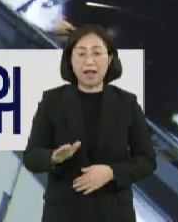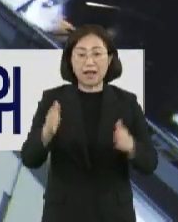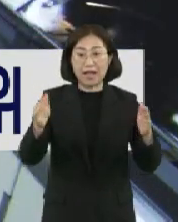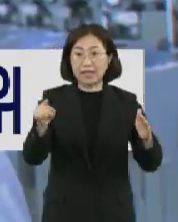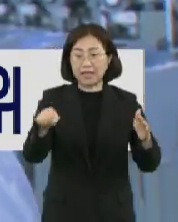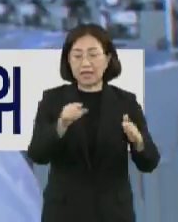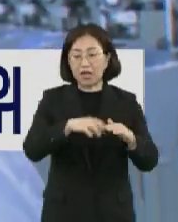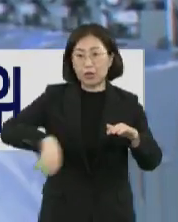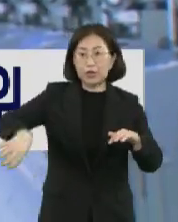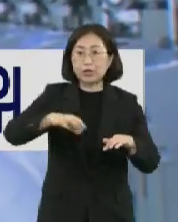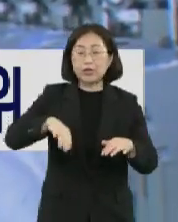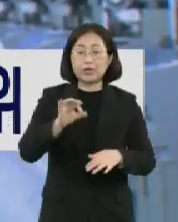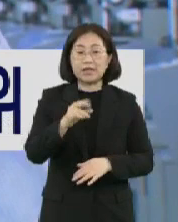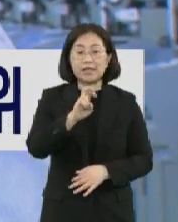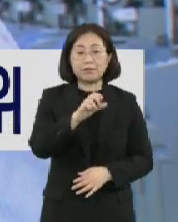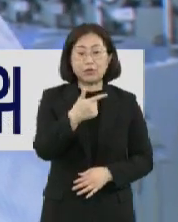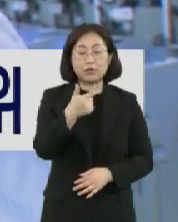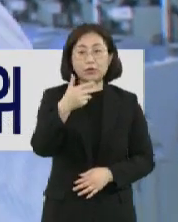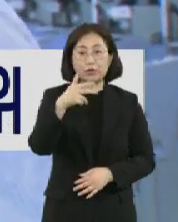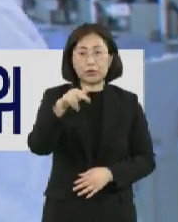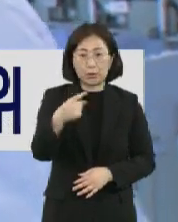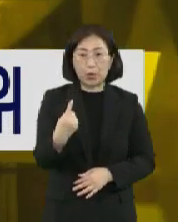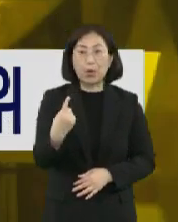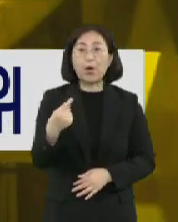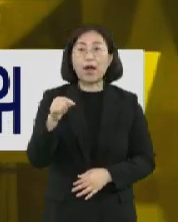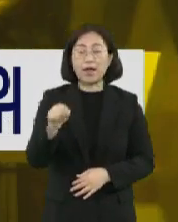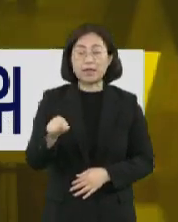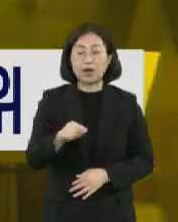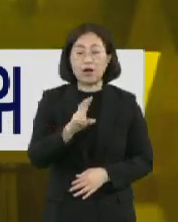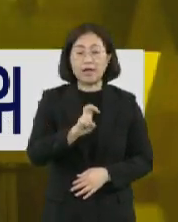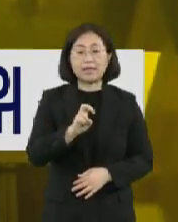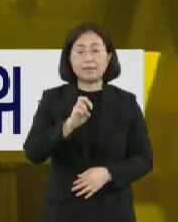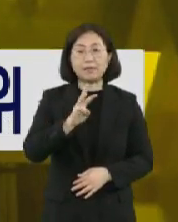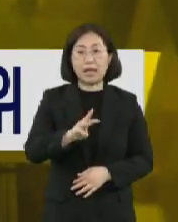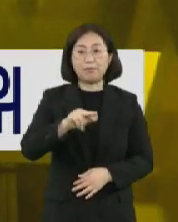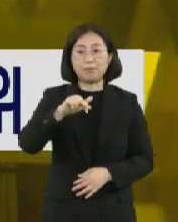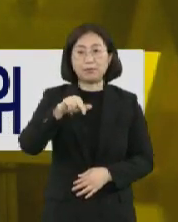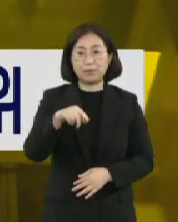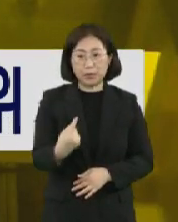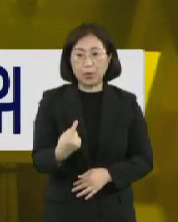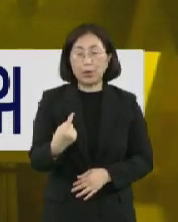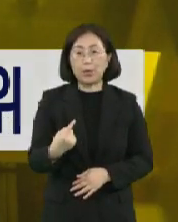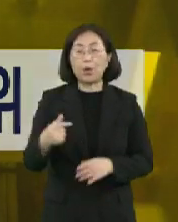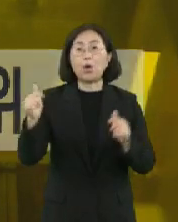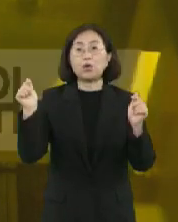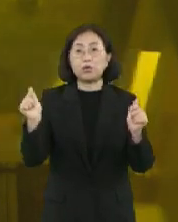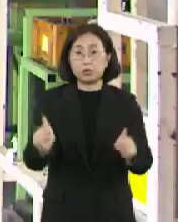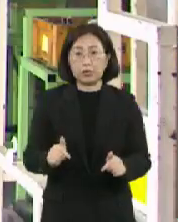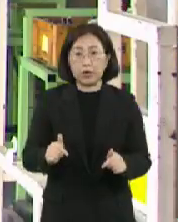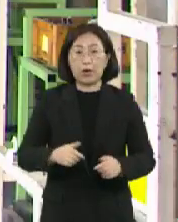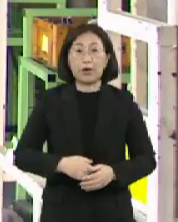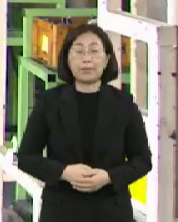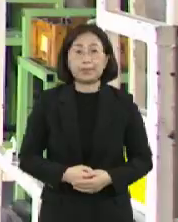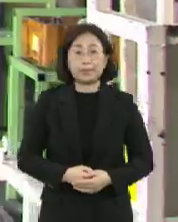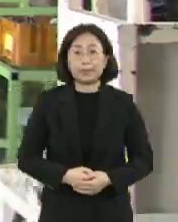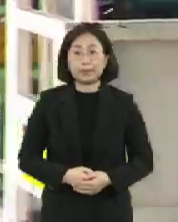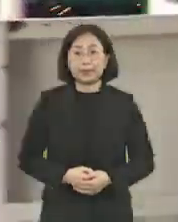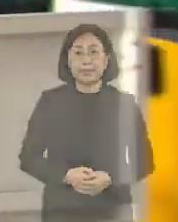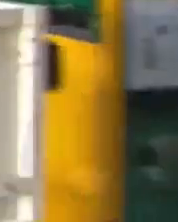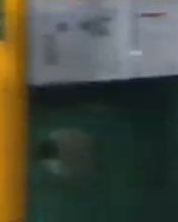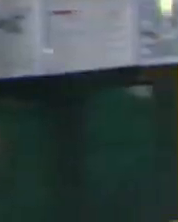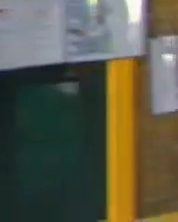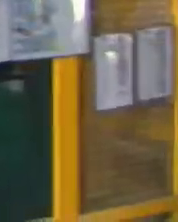여부에 유추 랙은 26조 7370 5억 원에서 23조 5950 8억 원으로 오히려 감소했습니다